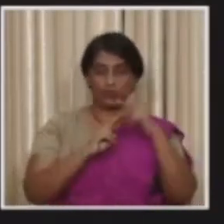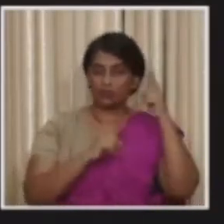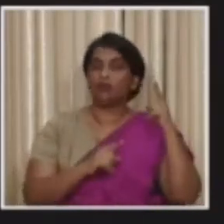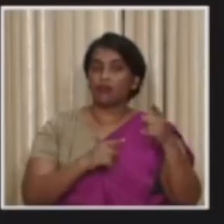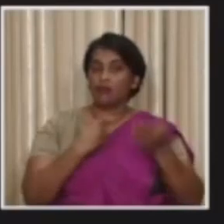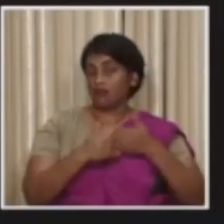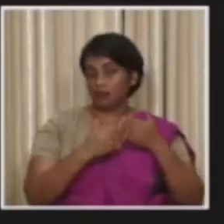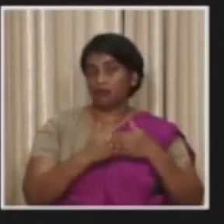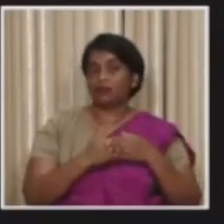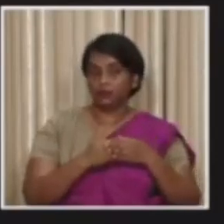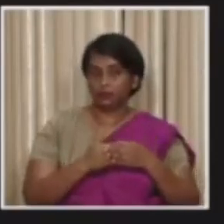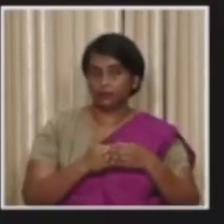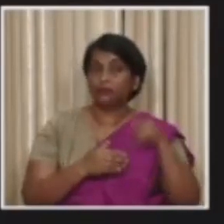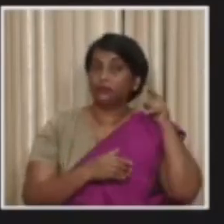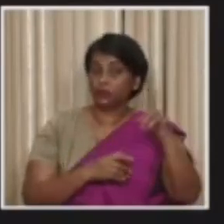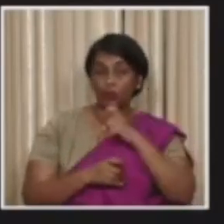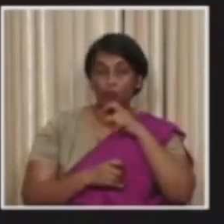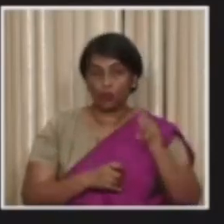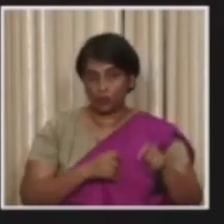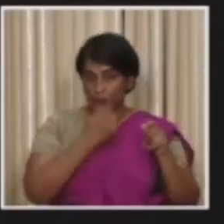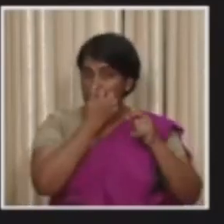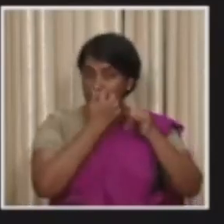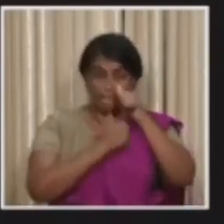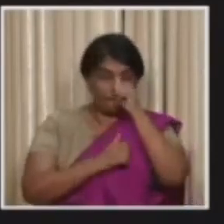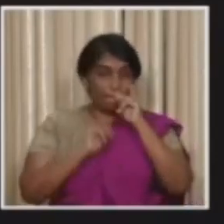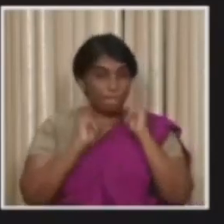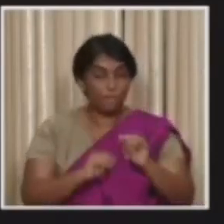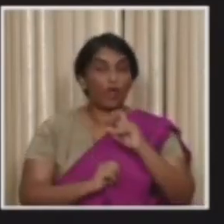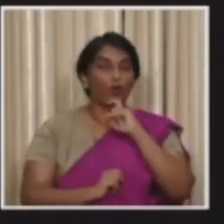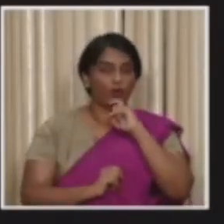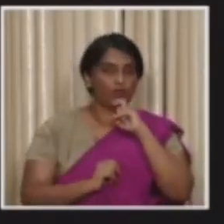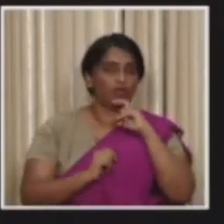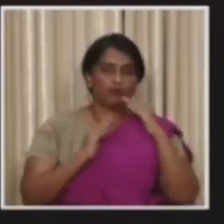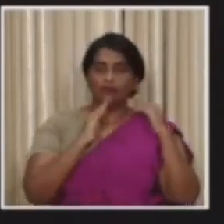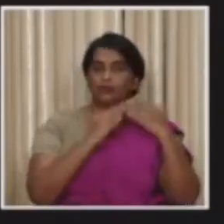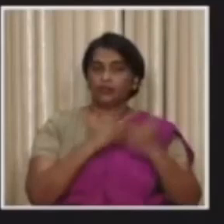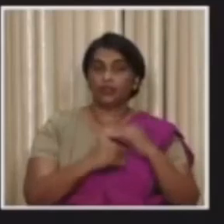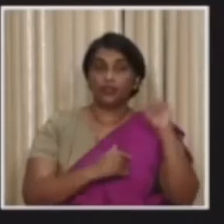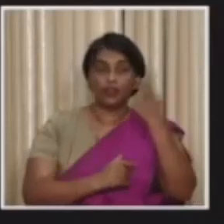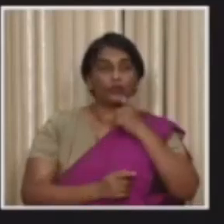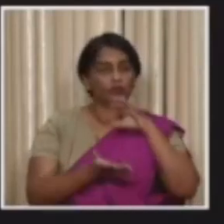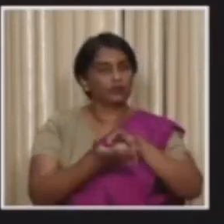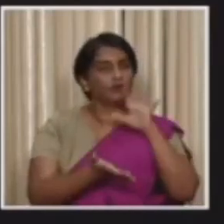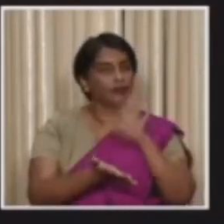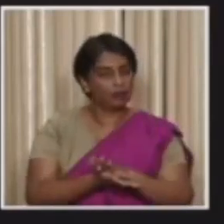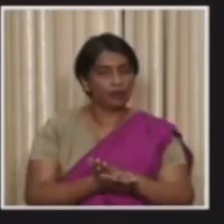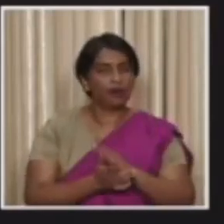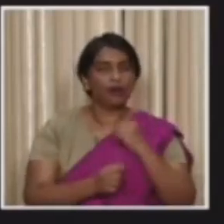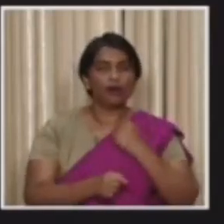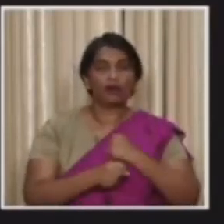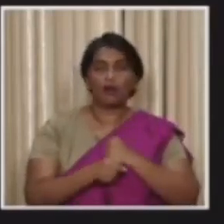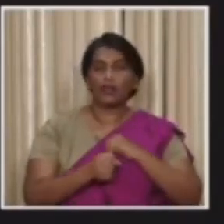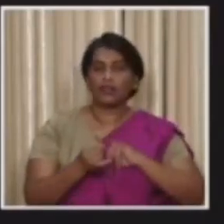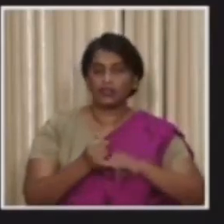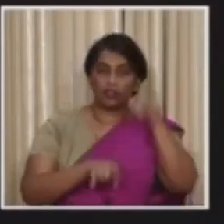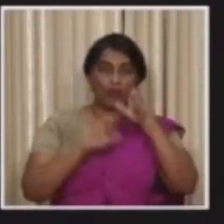ඉදිරිපත් කළා. ඒ දූෂණ විරෝධී උසාවියක් කියලා. පළවෙනි නඩුවක් දැම්මා ගාමිණී සෙනරත්